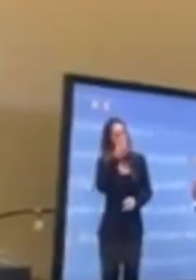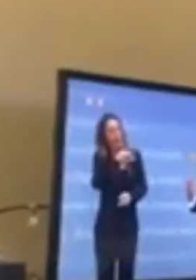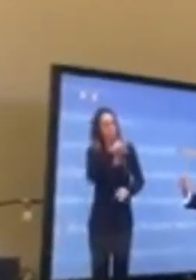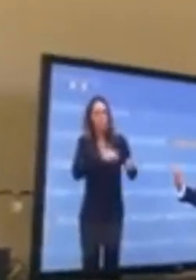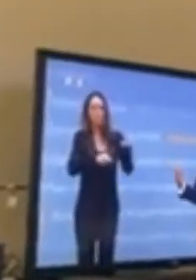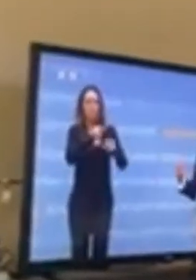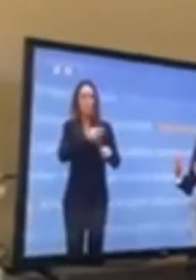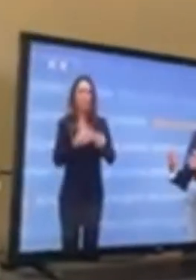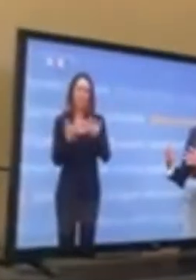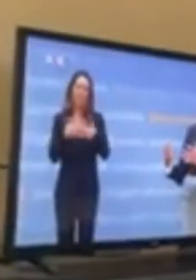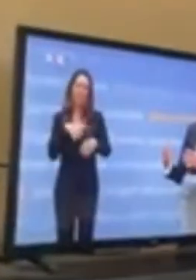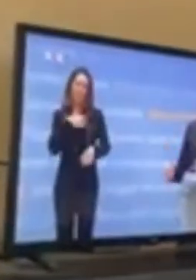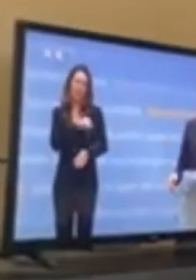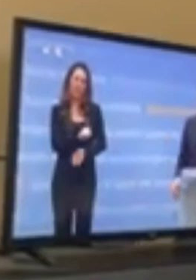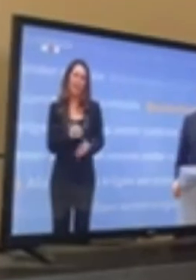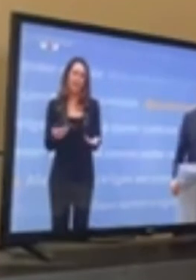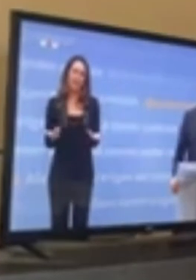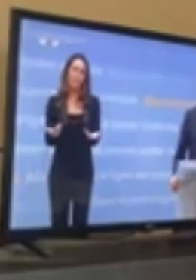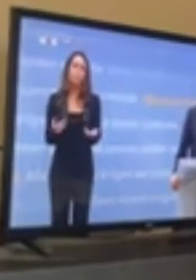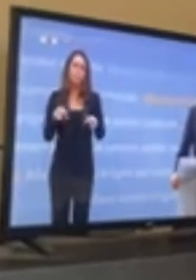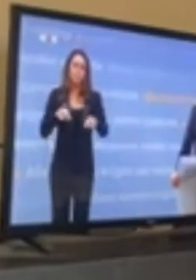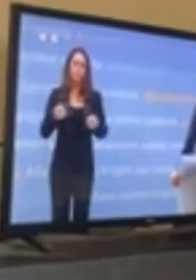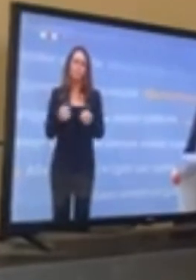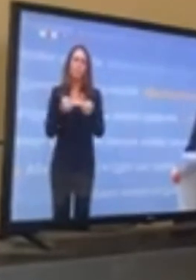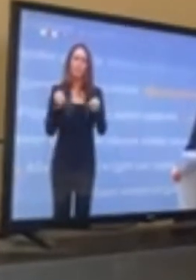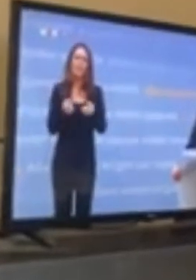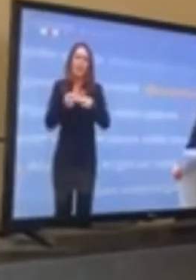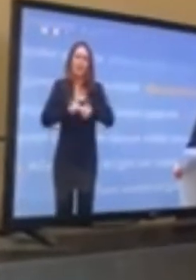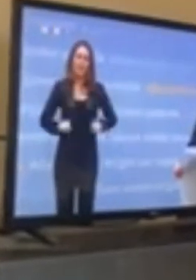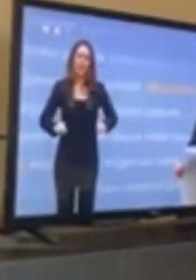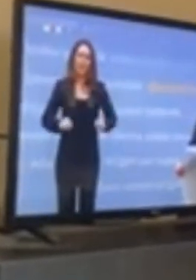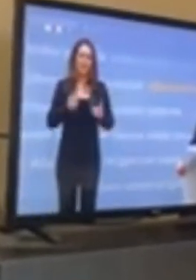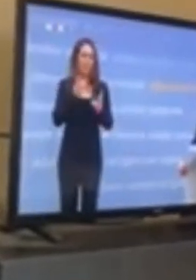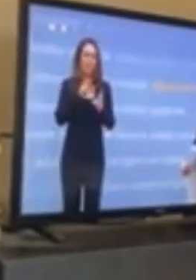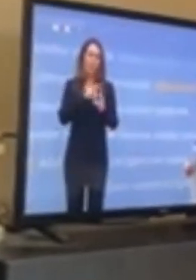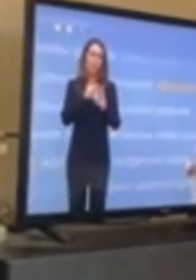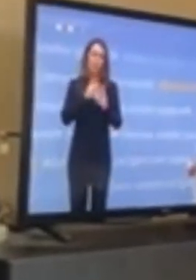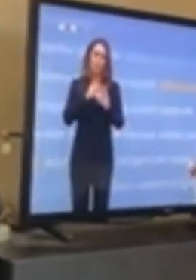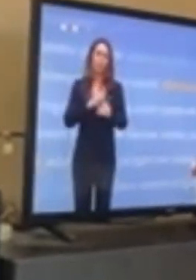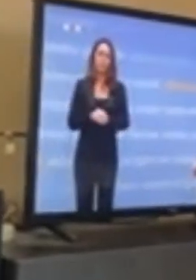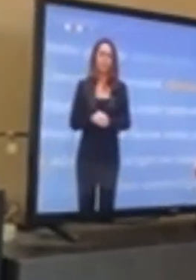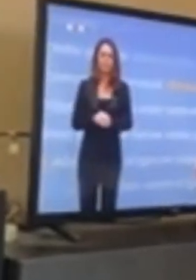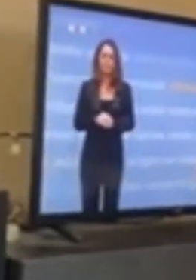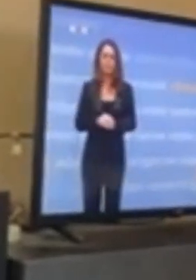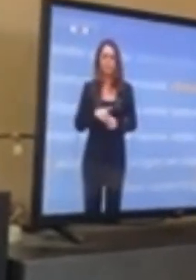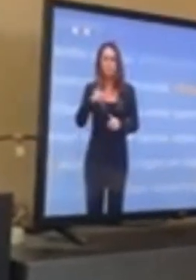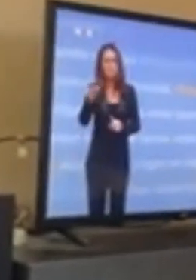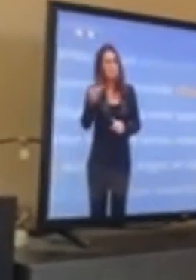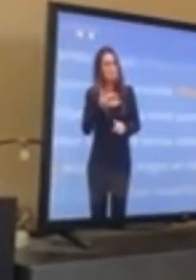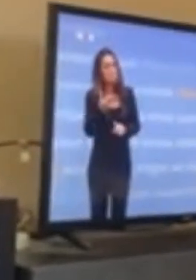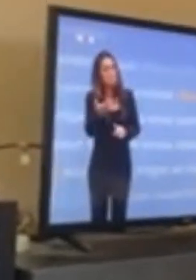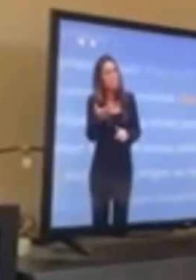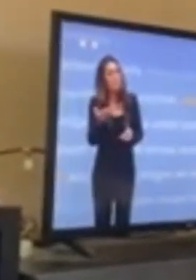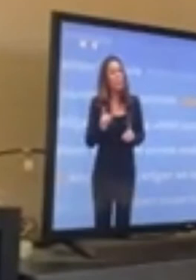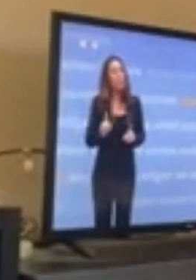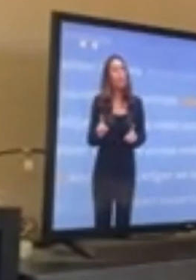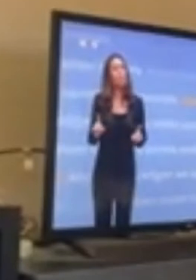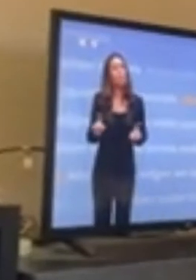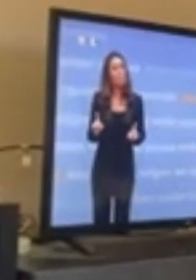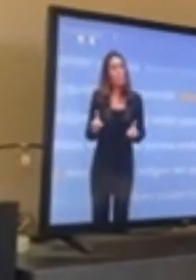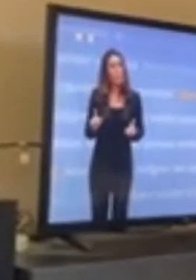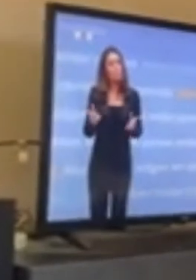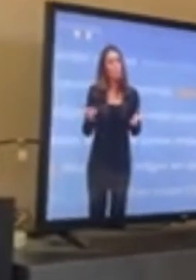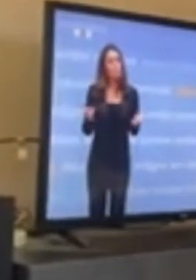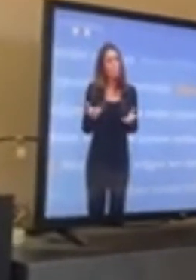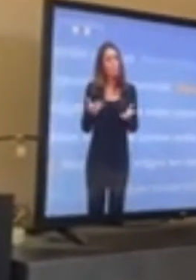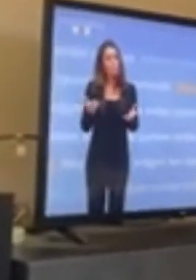dat is weer ingewikkeld in de handhaving. Dus we zijn nog in de uitwerking bezig. Maar één van die twee gaat het worden. Maar dat komt dus ook, als het er komt, ook op het bordje van